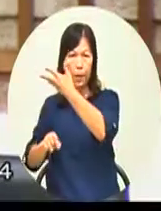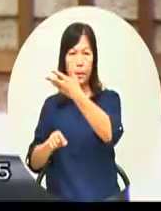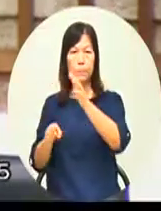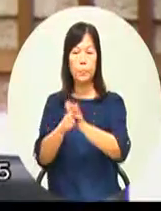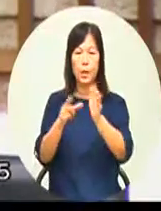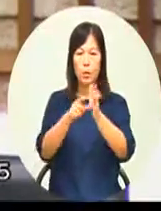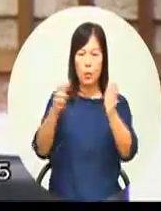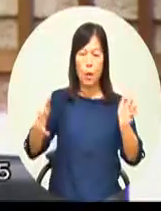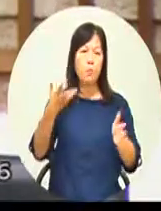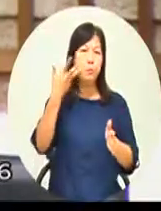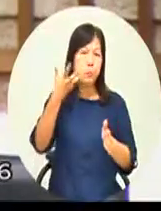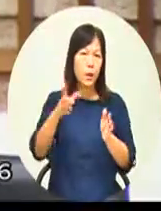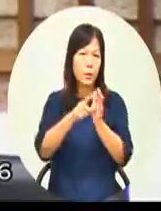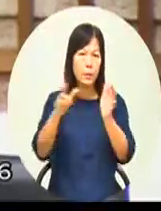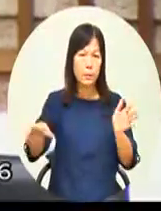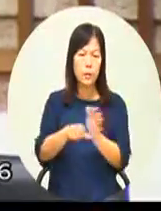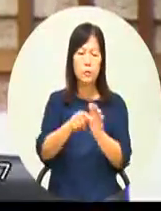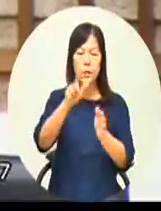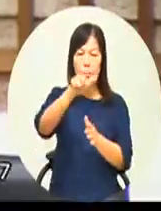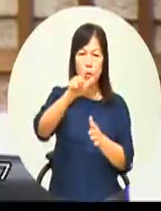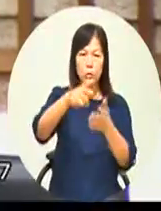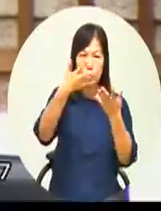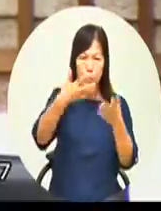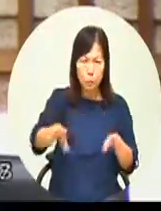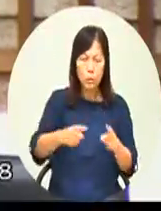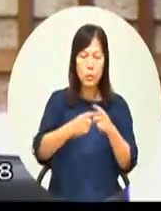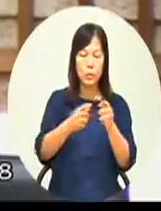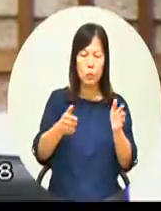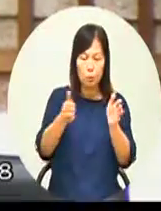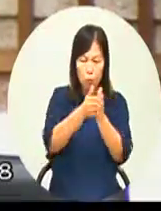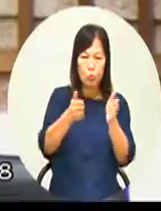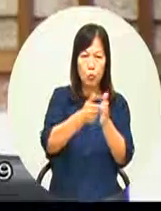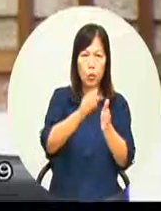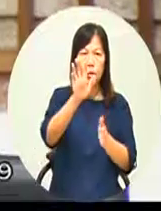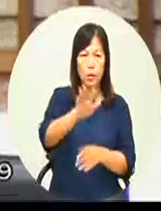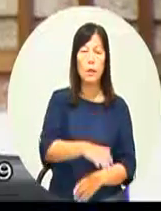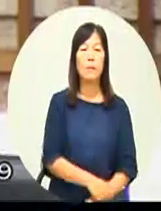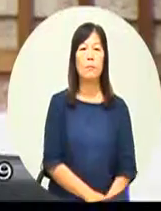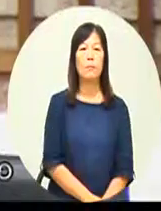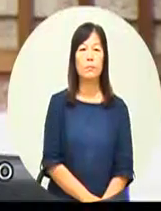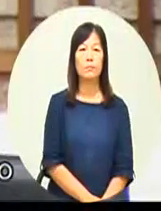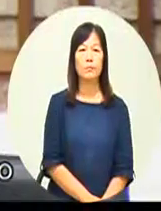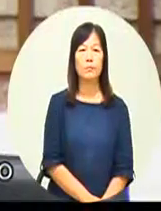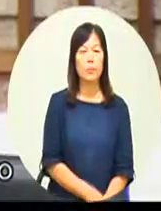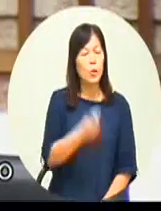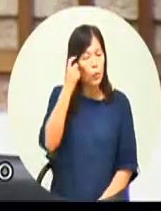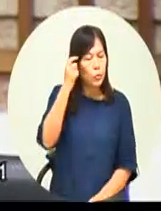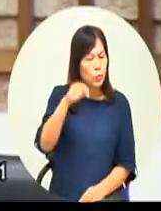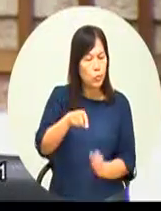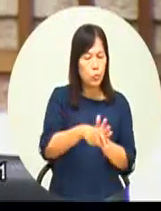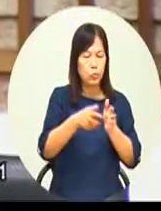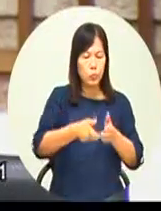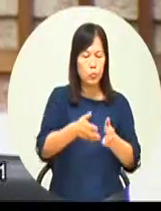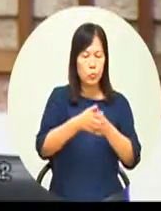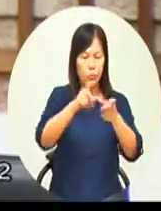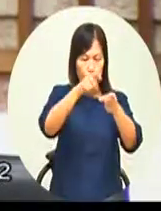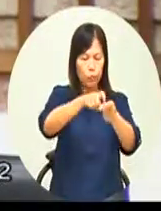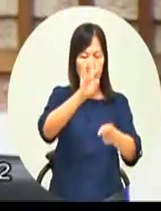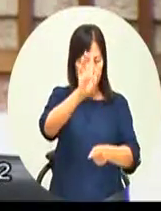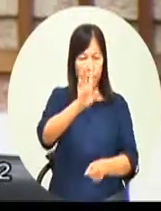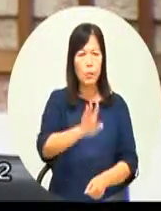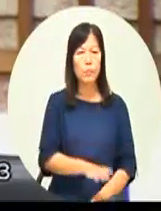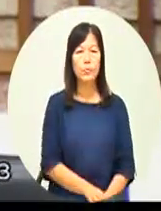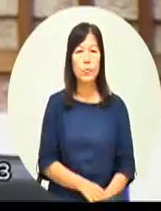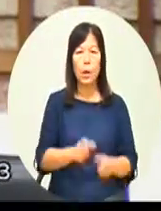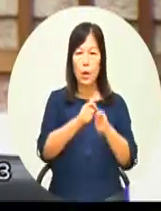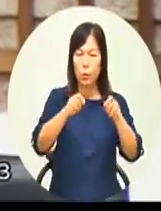短8个月的时间，有6000的搭乘人次哈，6000的搭乘人次，我想这是一个非常重要的指标哦。永